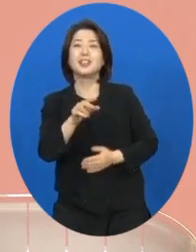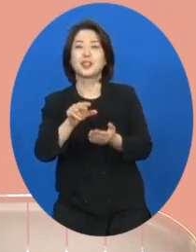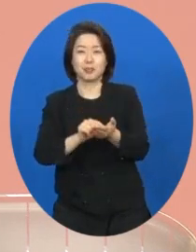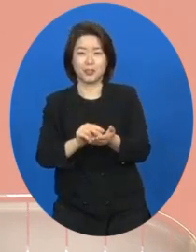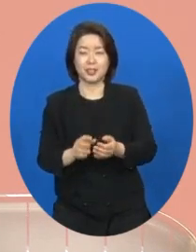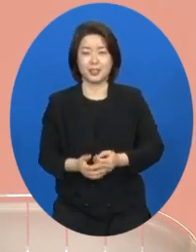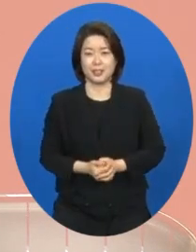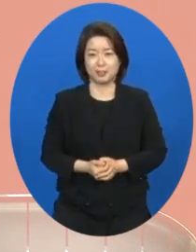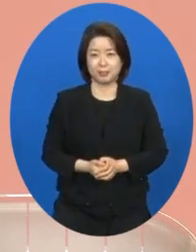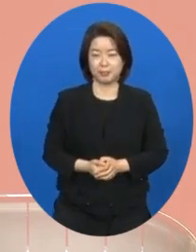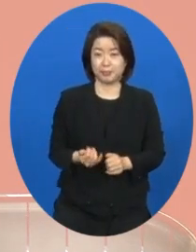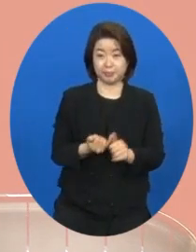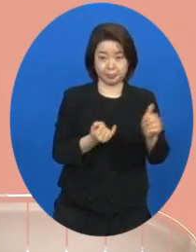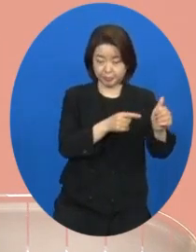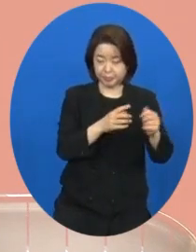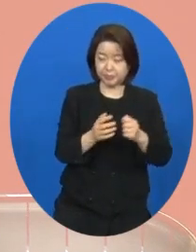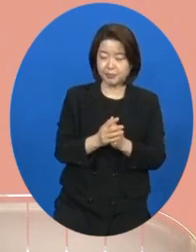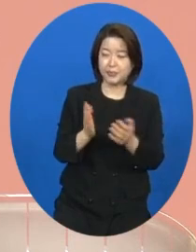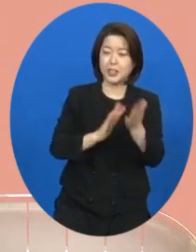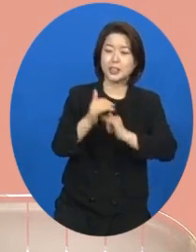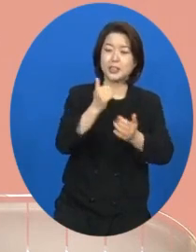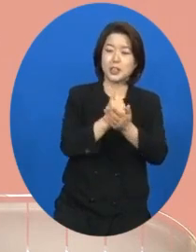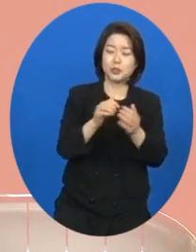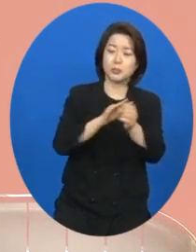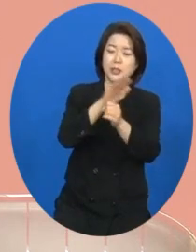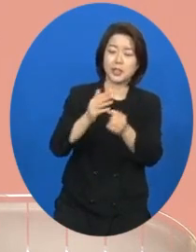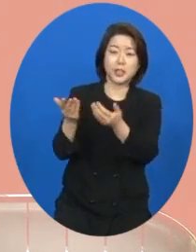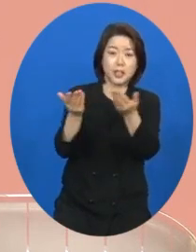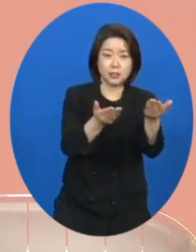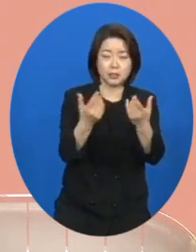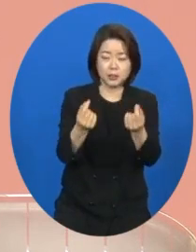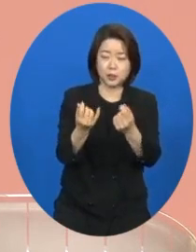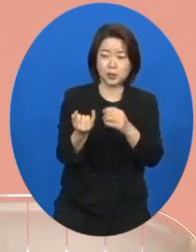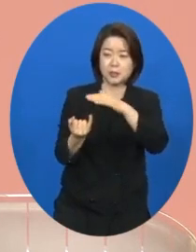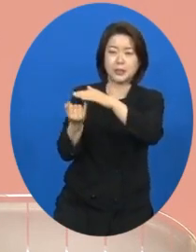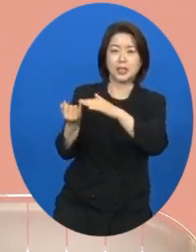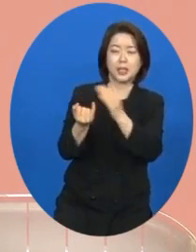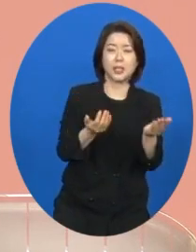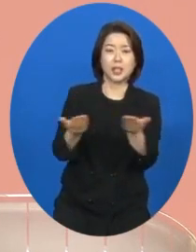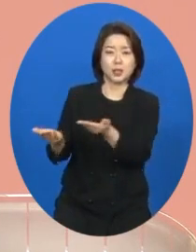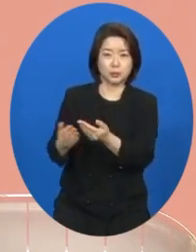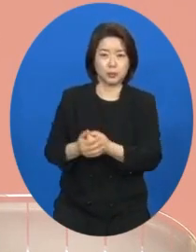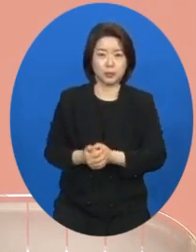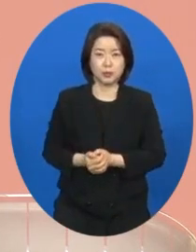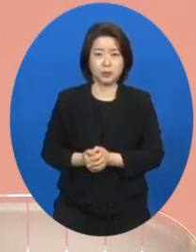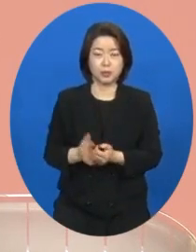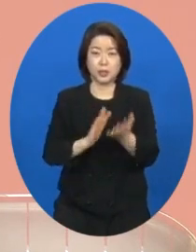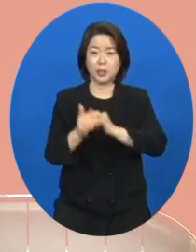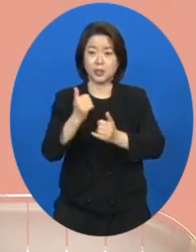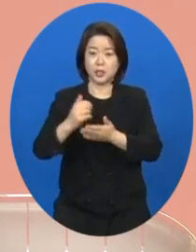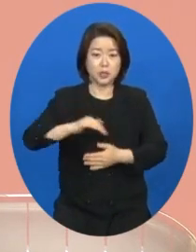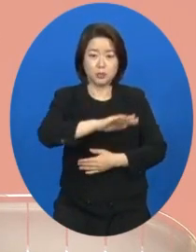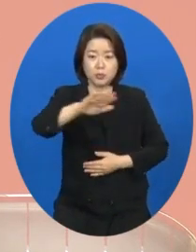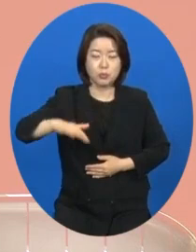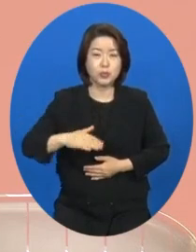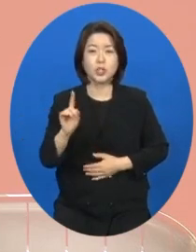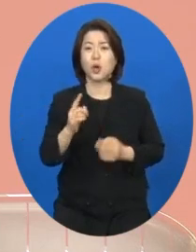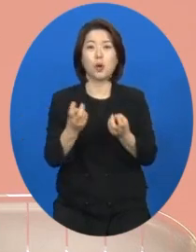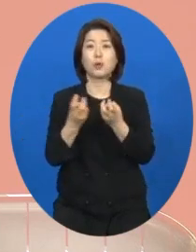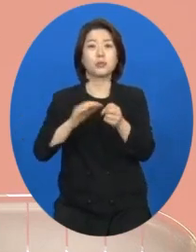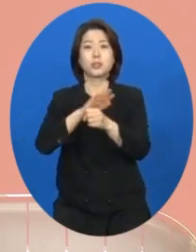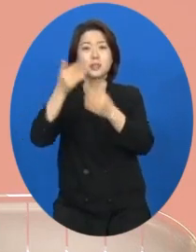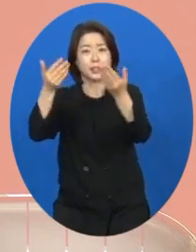남편에게는 예수님이 사랑한 것처럼 아내를 사랑하라고 그랬습니다. 예수님이 아내를 어떻게 예수님이 우리를 어떻게